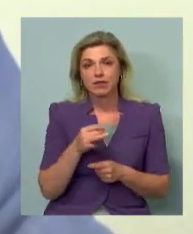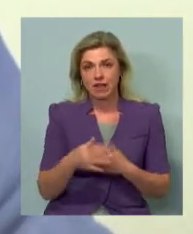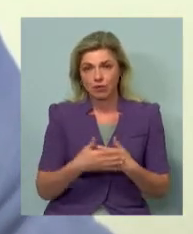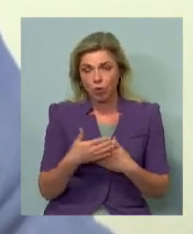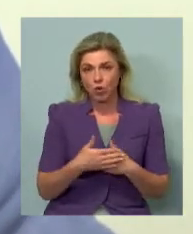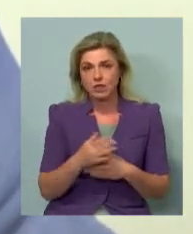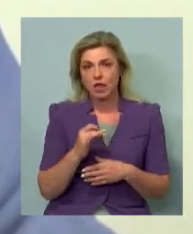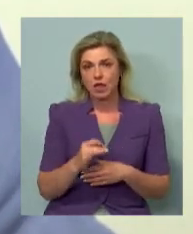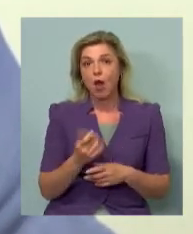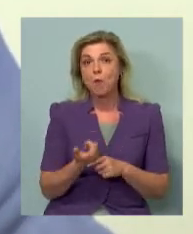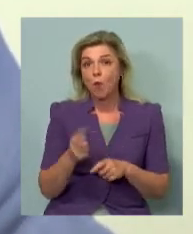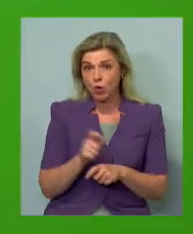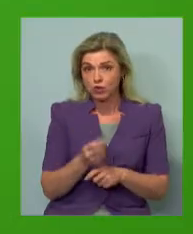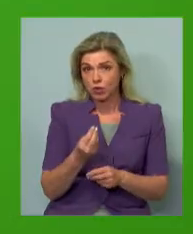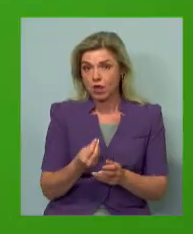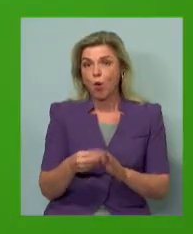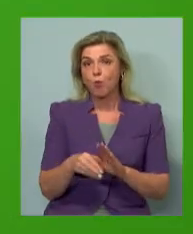більше, це кримінальний кодекс.